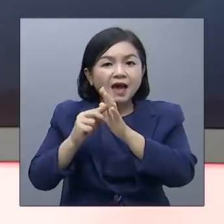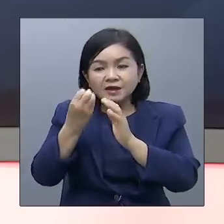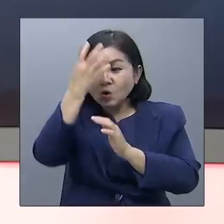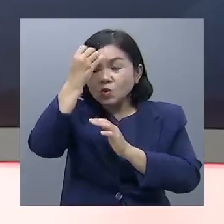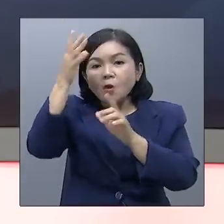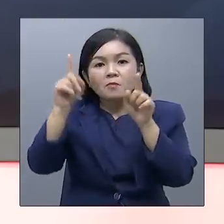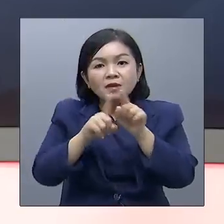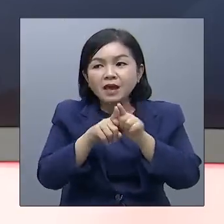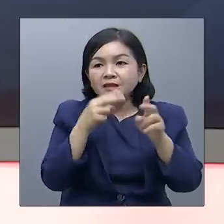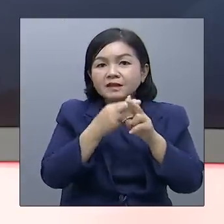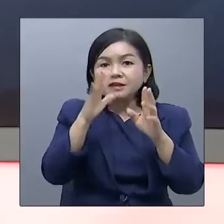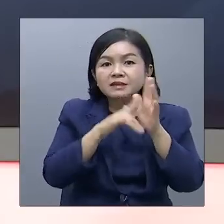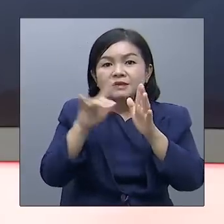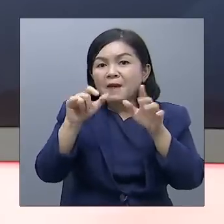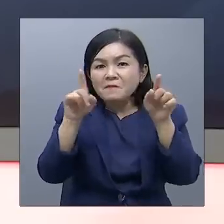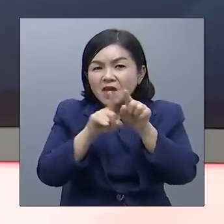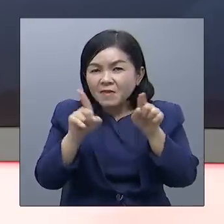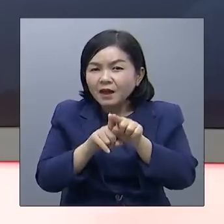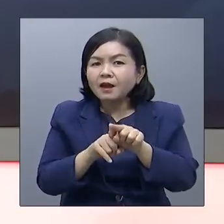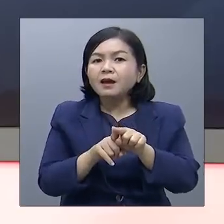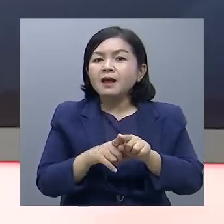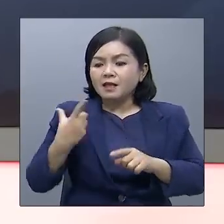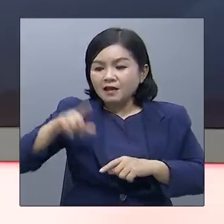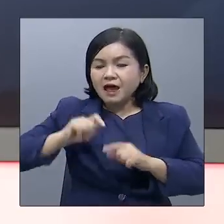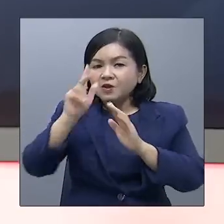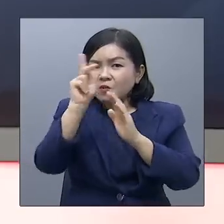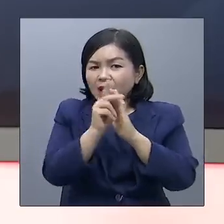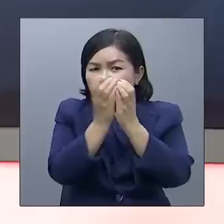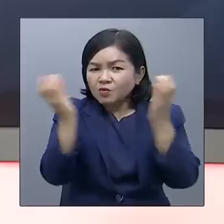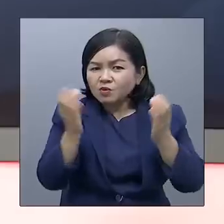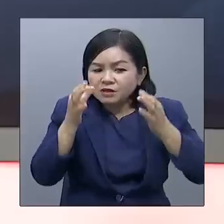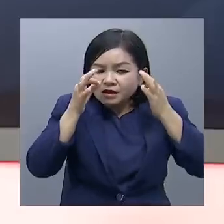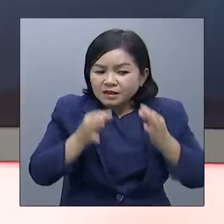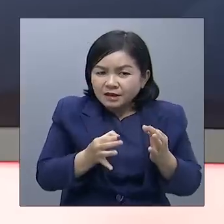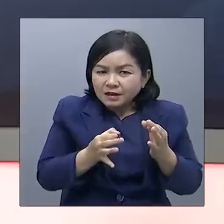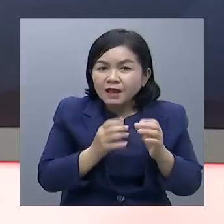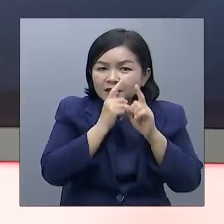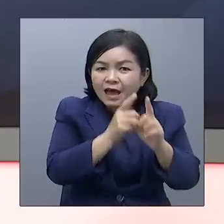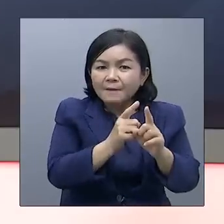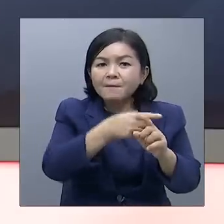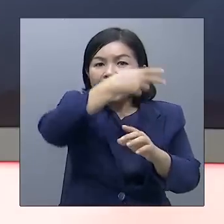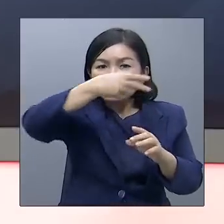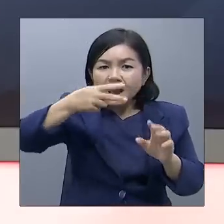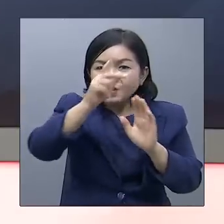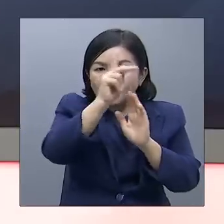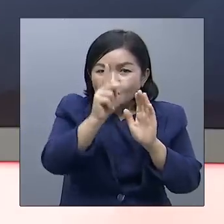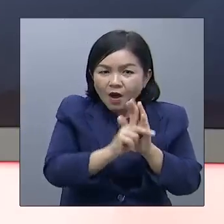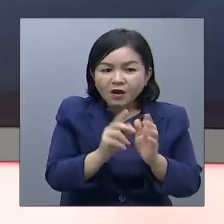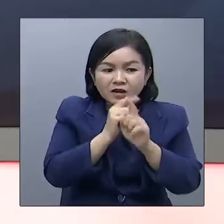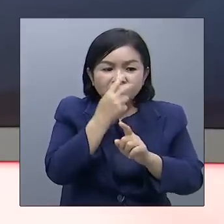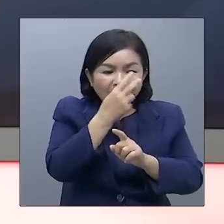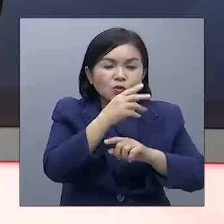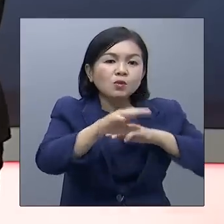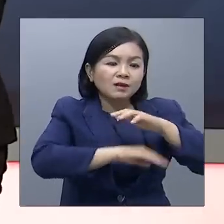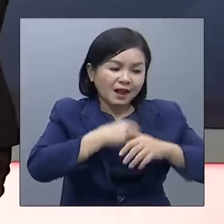ายชาญชัยอิสระเสนารักษ์ค่ะว่าศาลรัฐธรรมนูญนั้นจะตีความตามตัวอักษรหรือว่าตีความตามข้อเท็จจริ